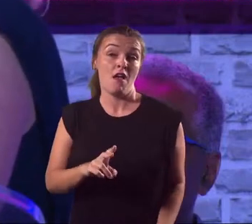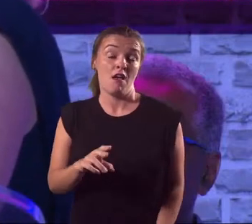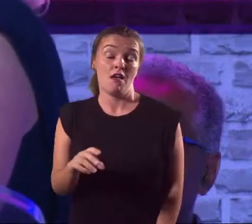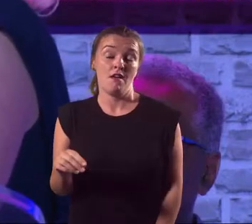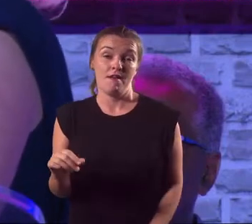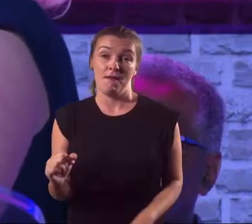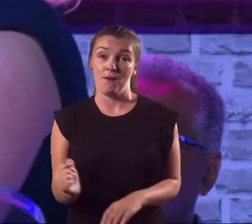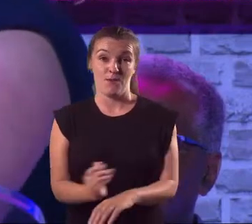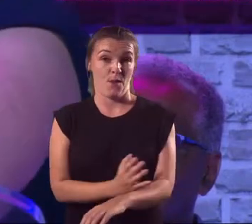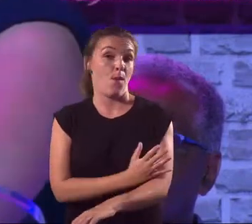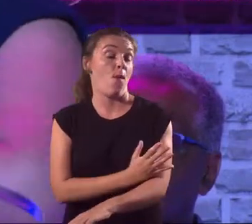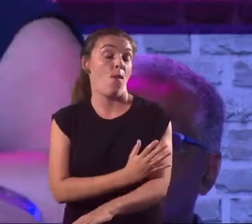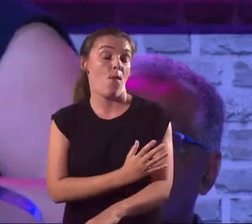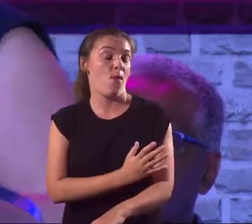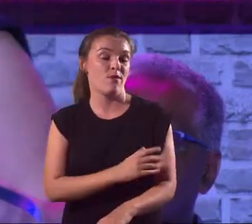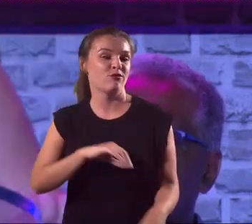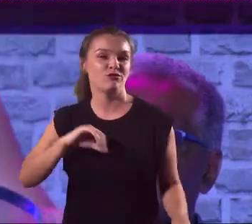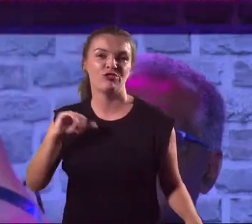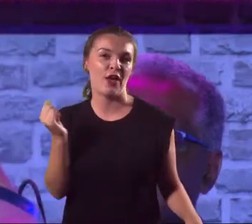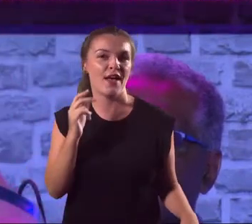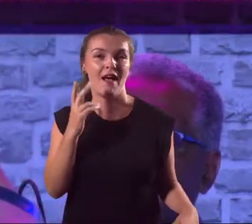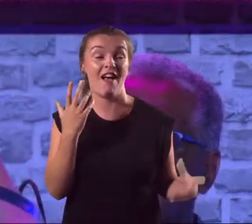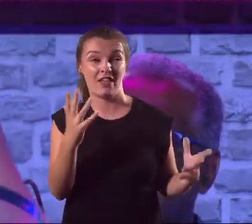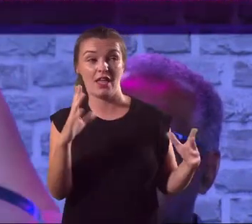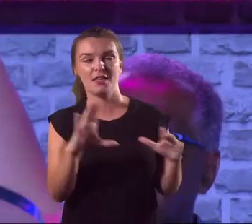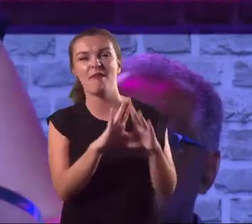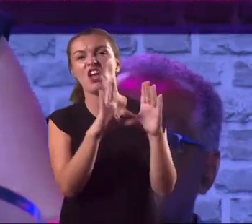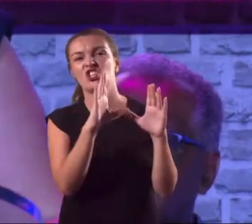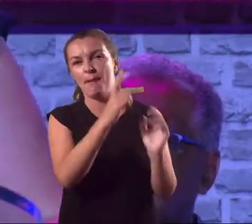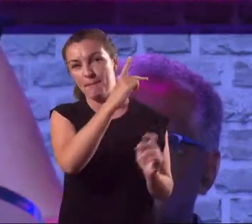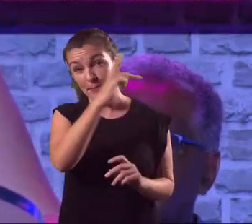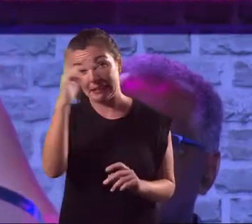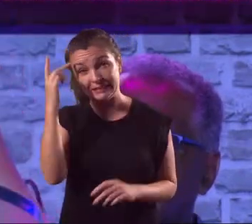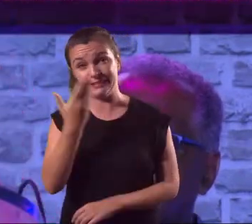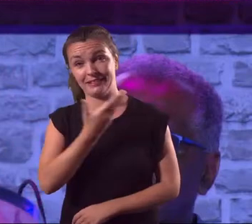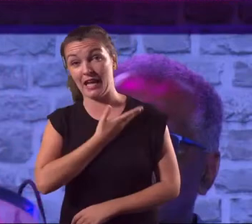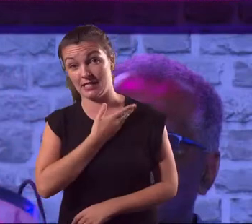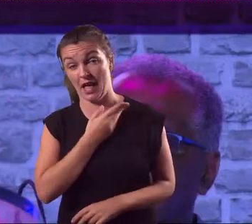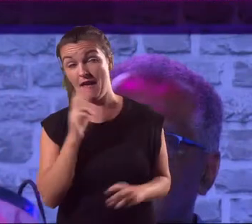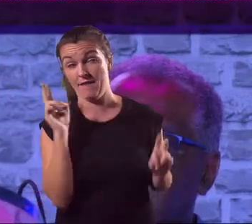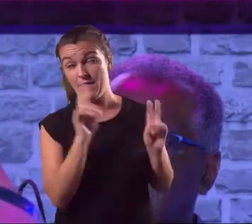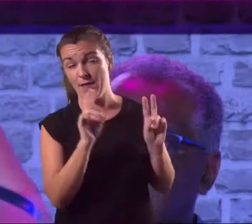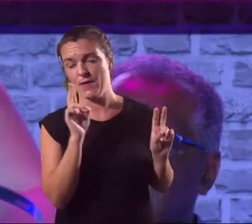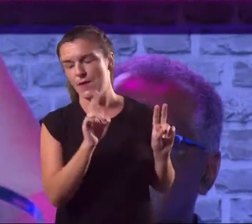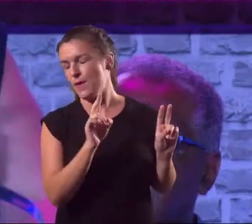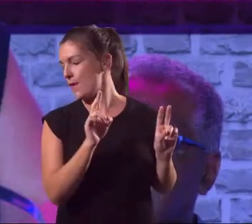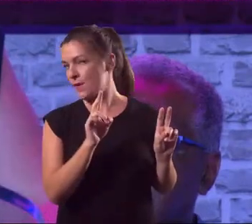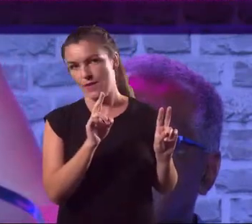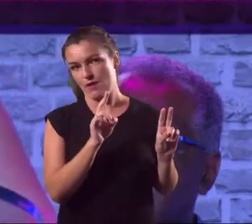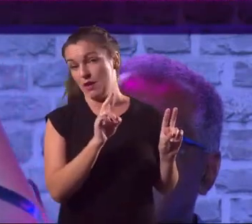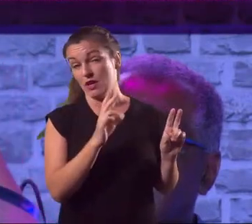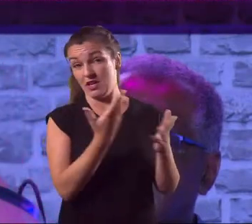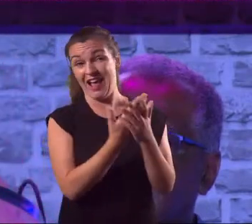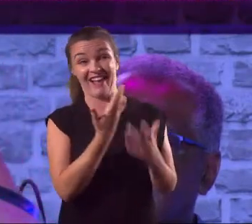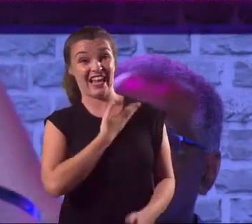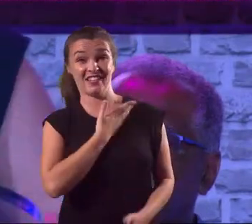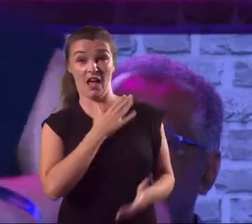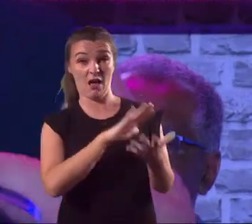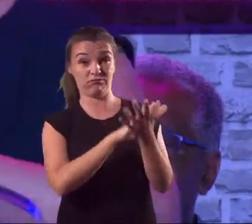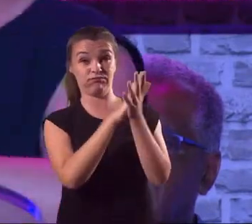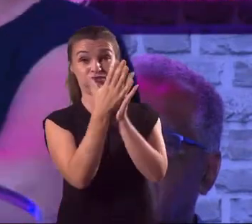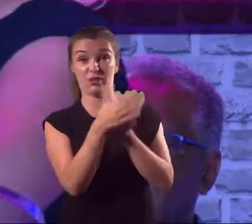nous voyons tous les images de la Palestine et de Gaza, que nous voyons tous le cimetière qui est devenu